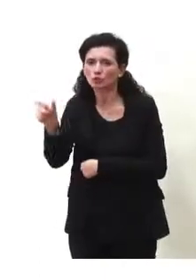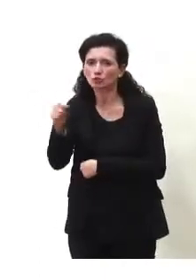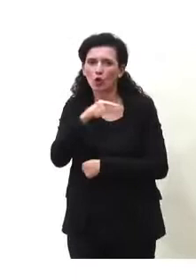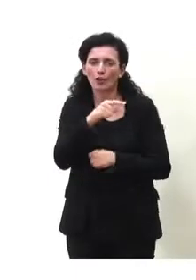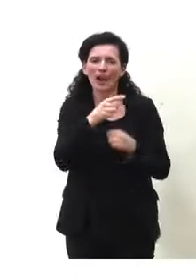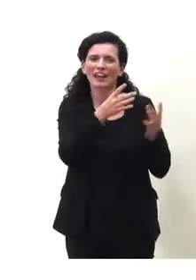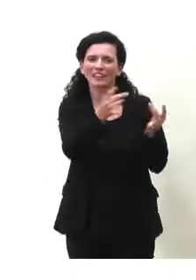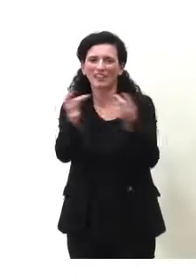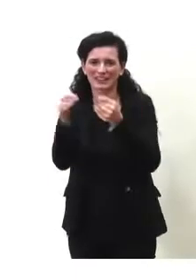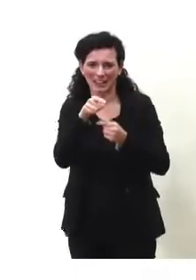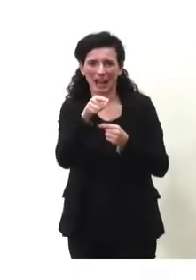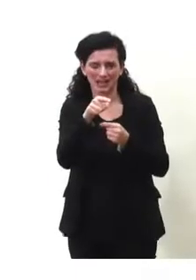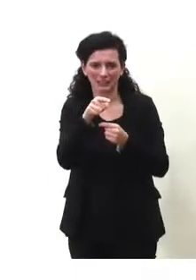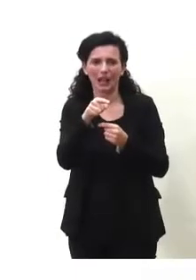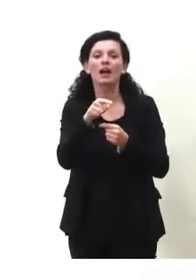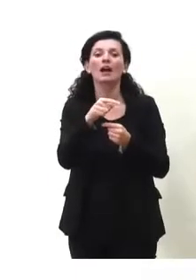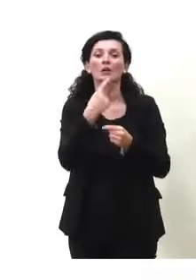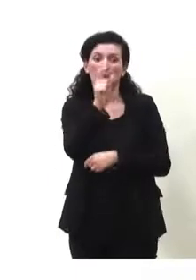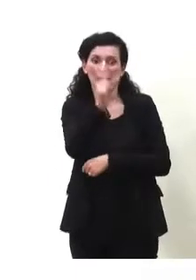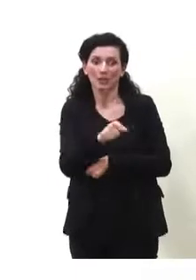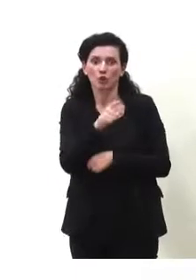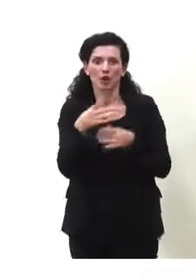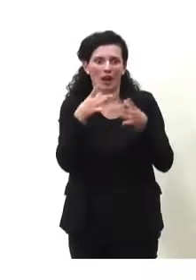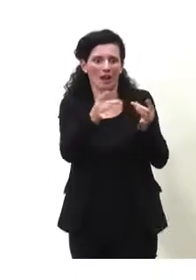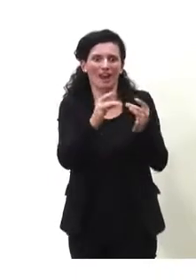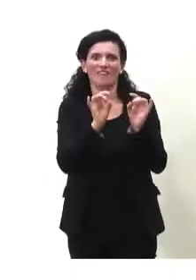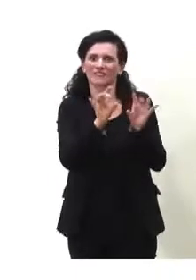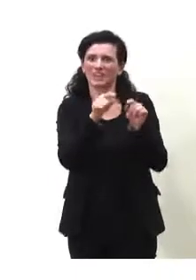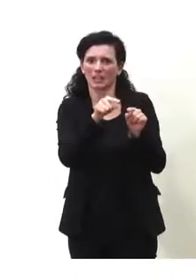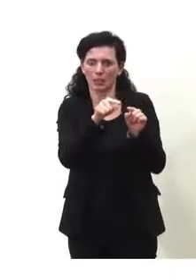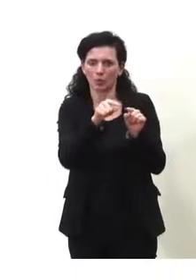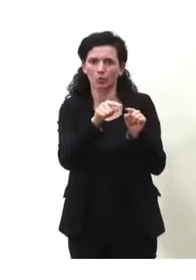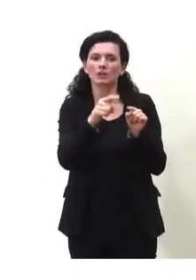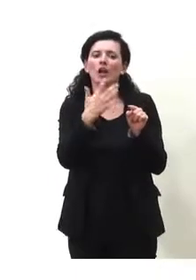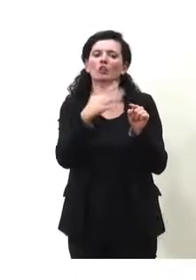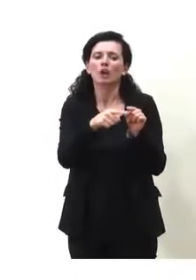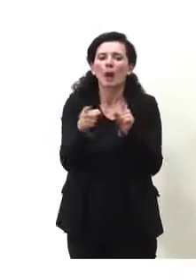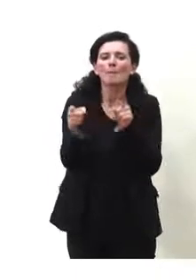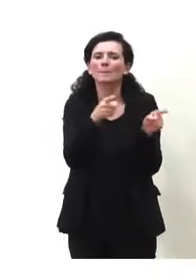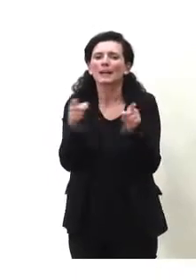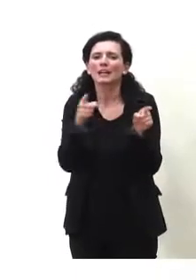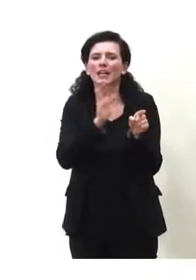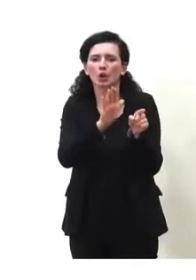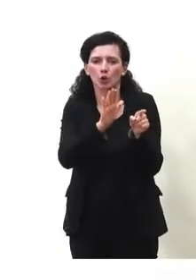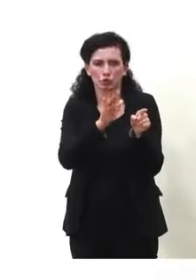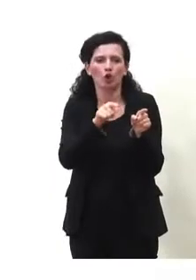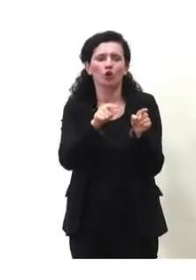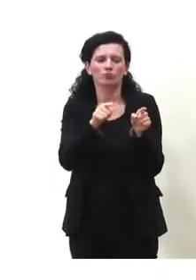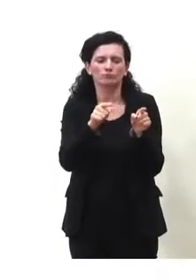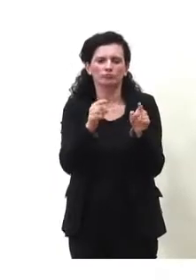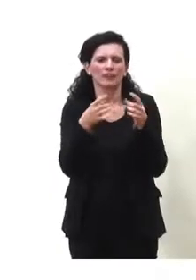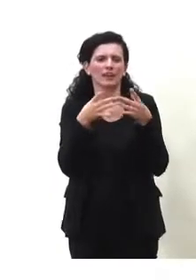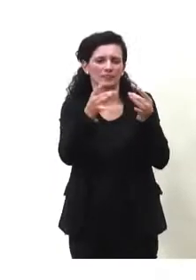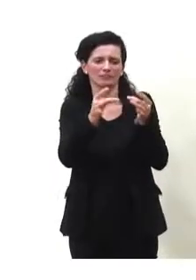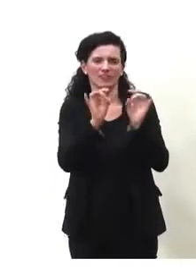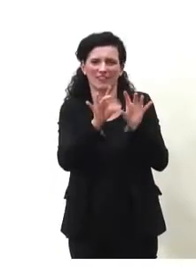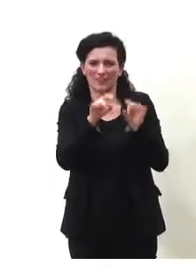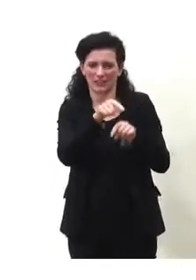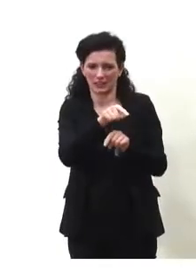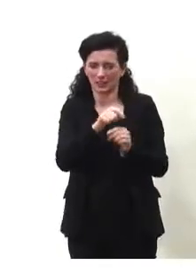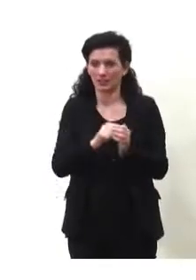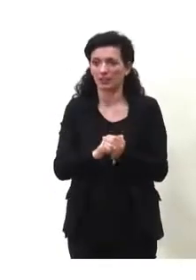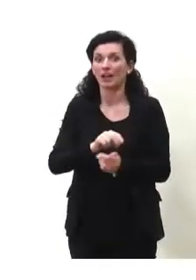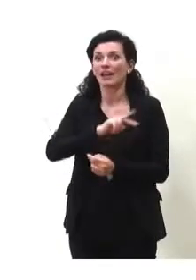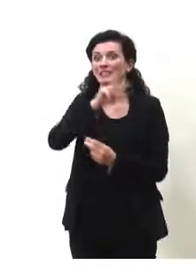persona infettata dal virus nel corso del suo periodo di infettività. Il